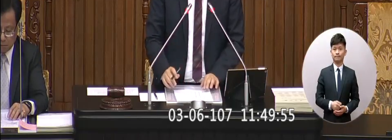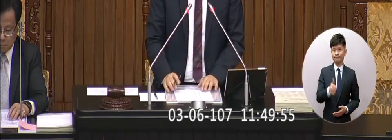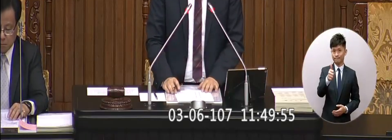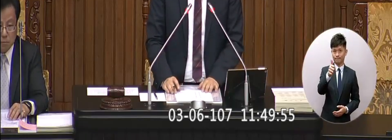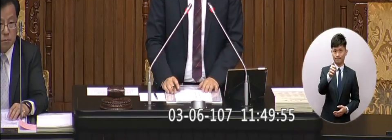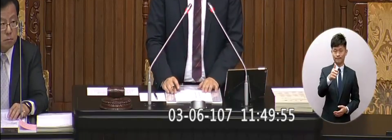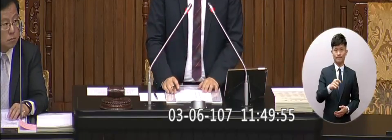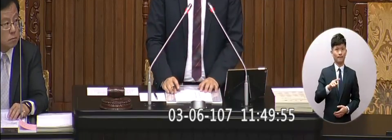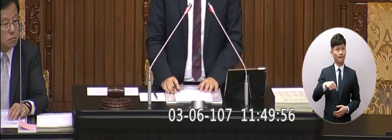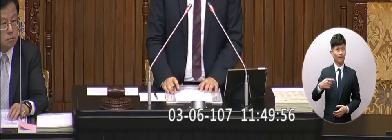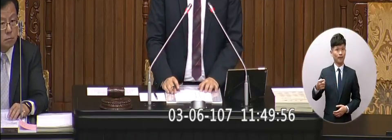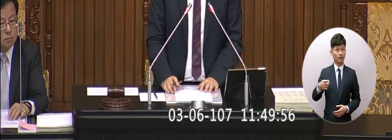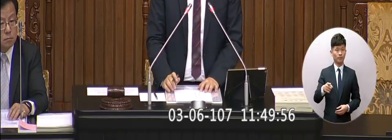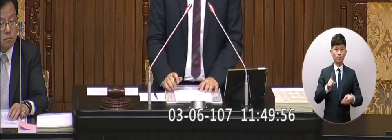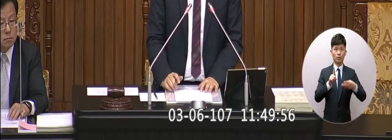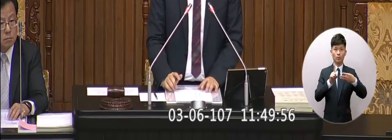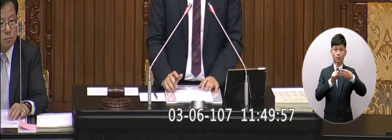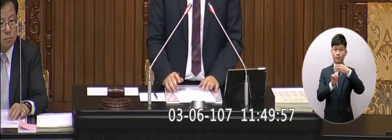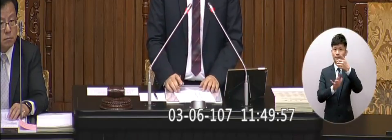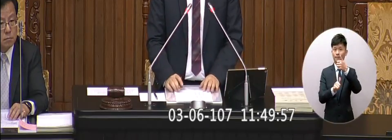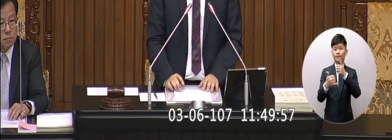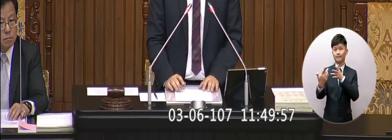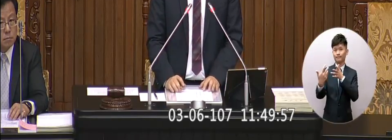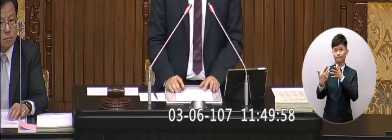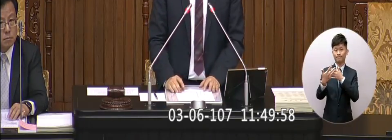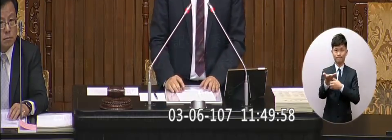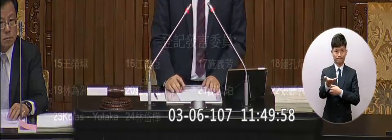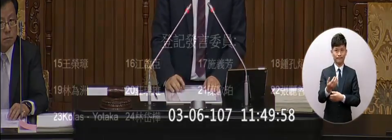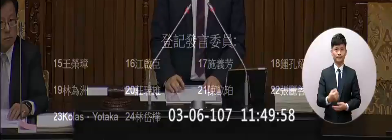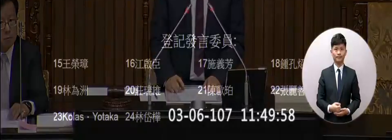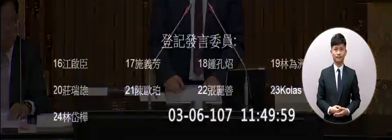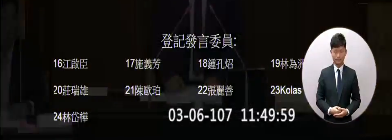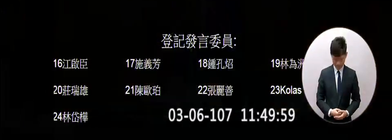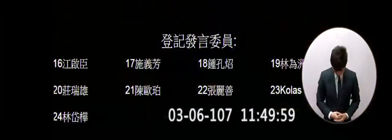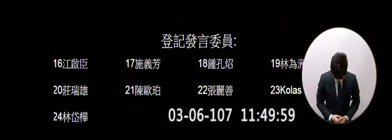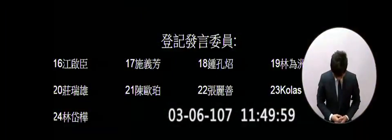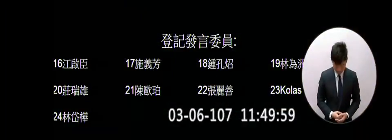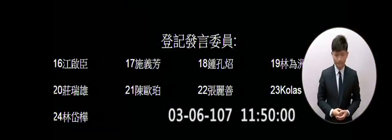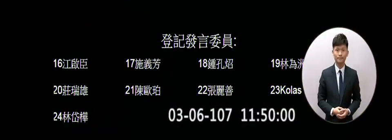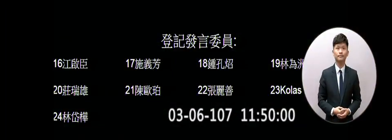谢谢。接着请王荣张委员质询。